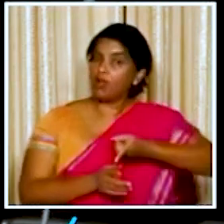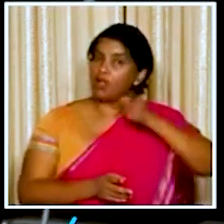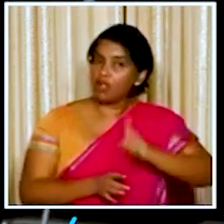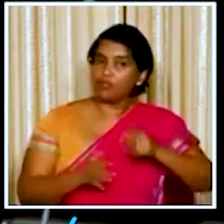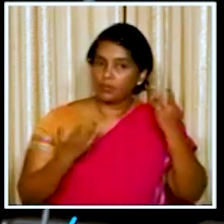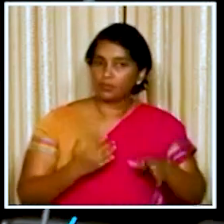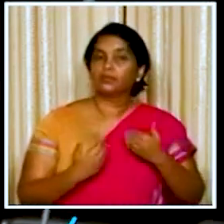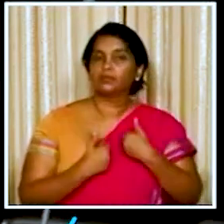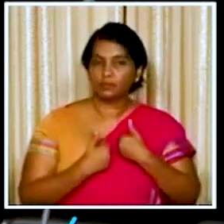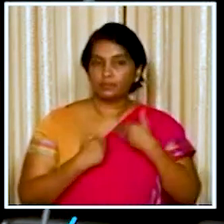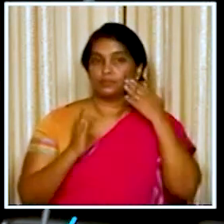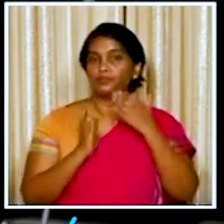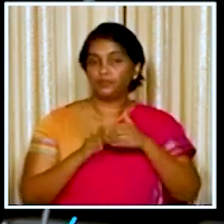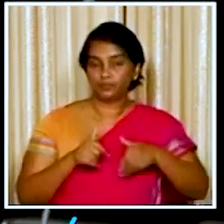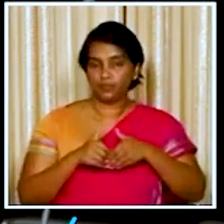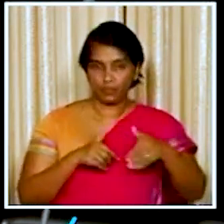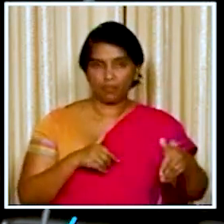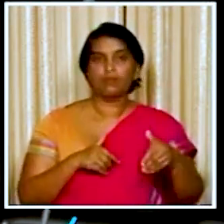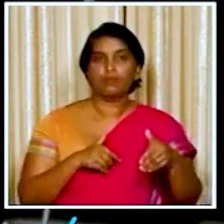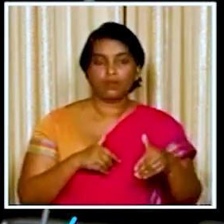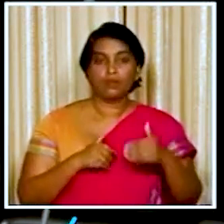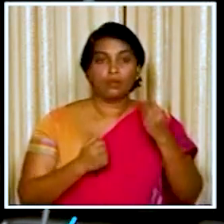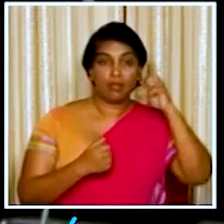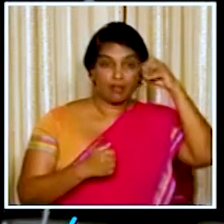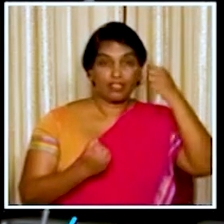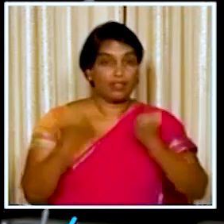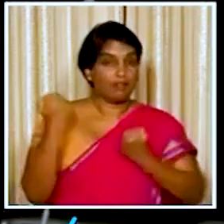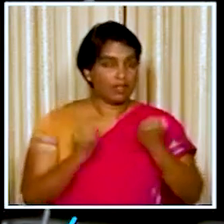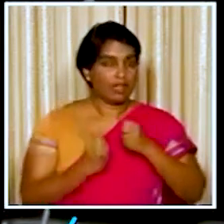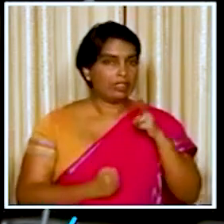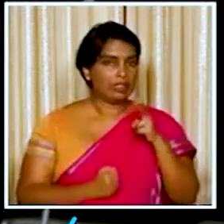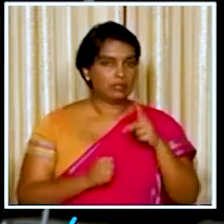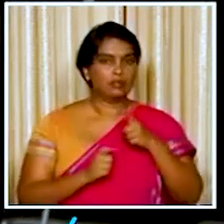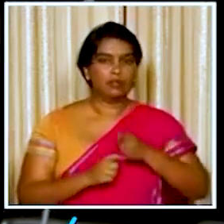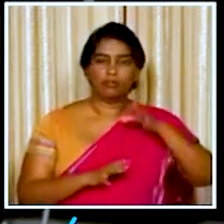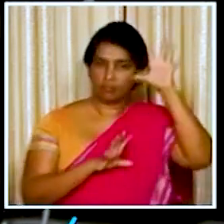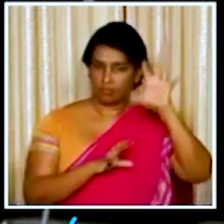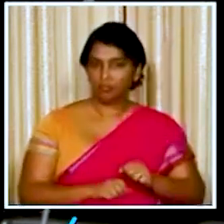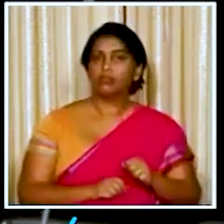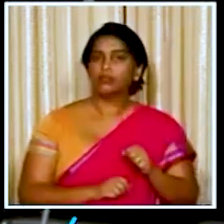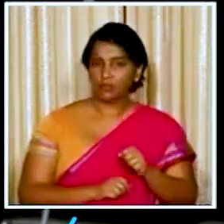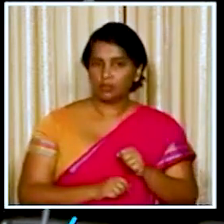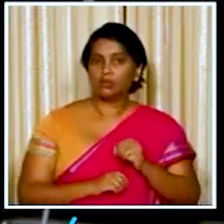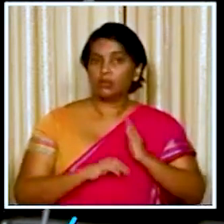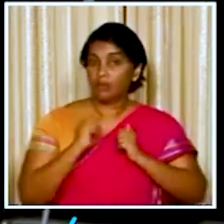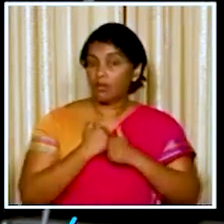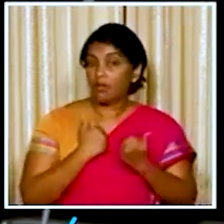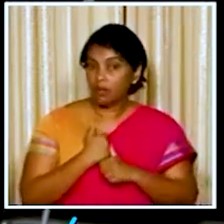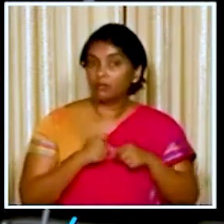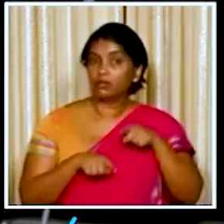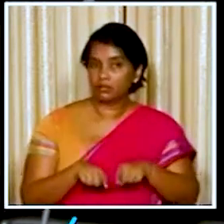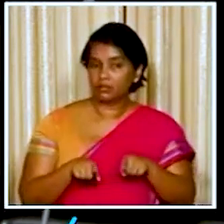අරගෙන අපි ඒ සඳහා මේ වෙනකොට විද්‍යුත් වාහන 200කට ආසන්න සංඛ්‍යාවක් ගෙන්න ගන්න ක්‍රමවේදය හදලා ඒ